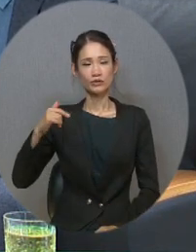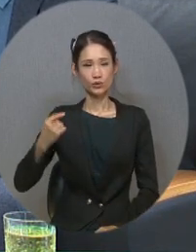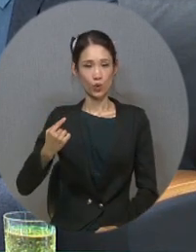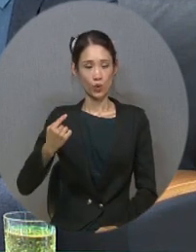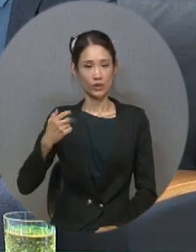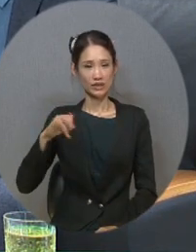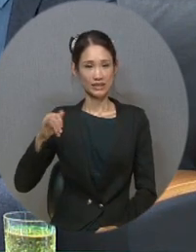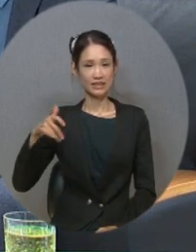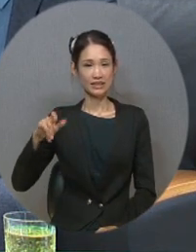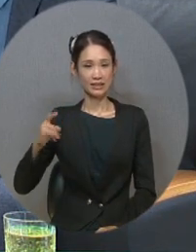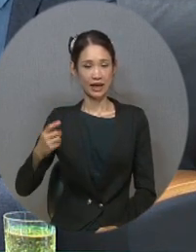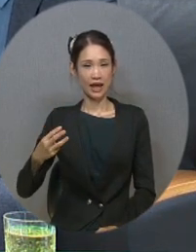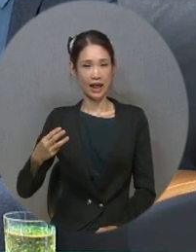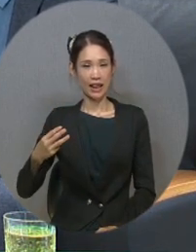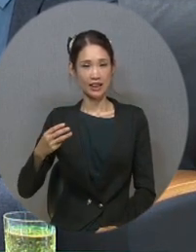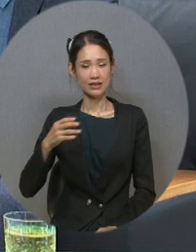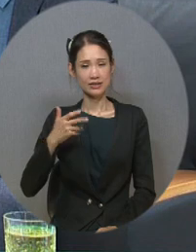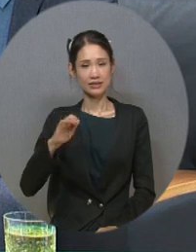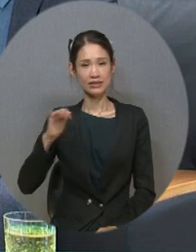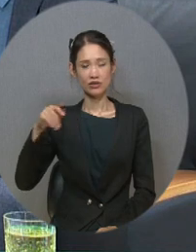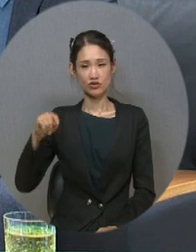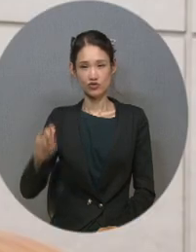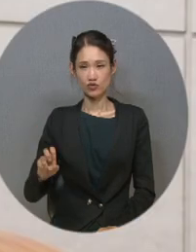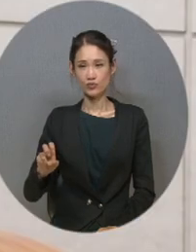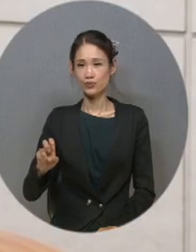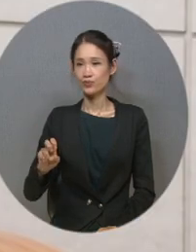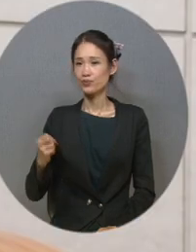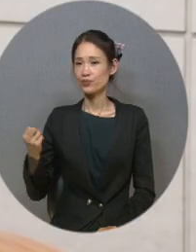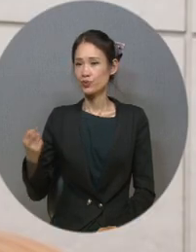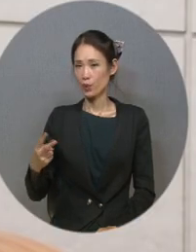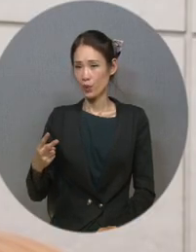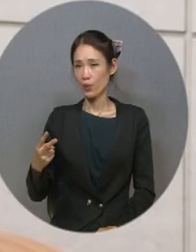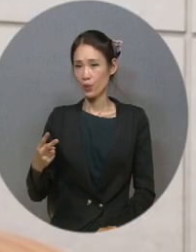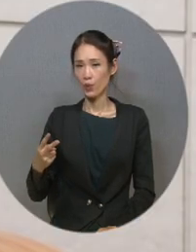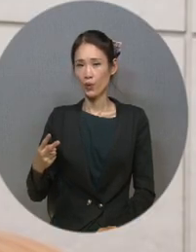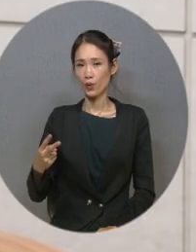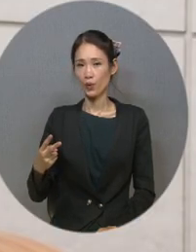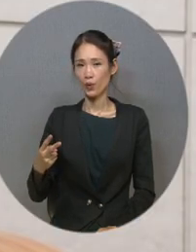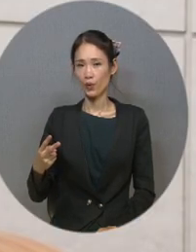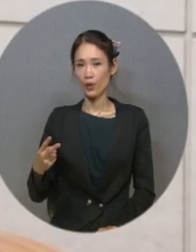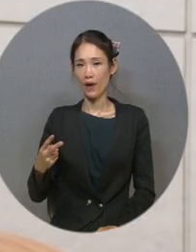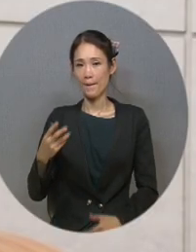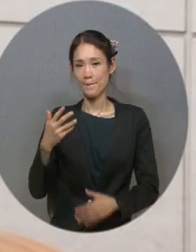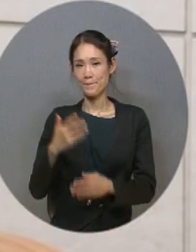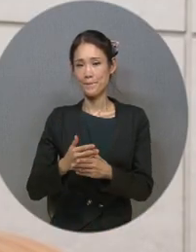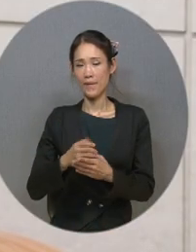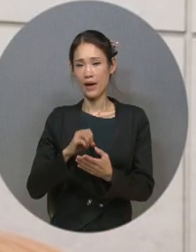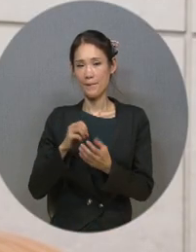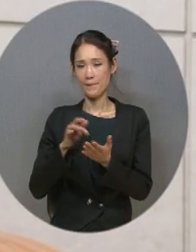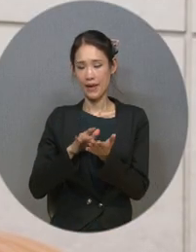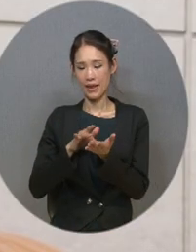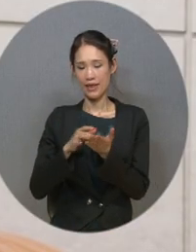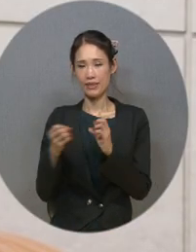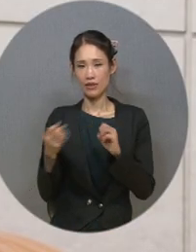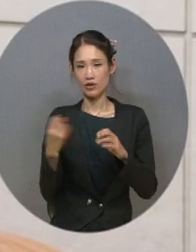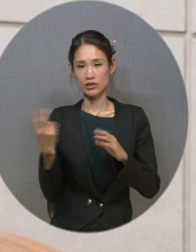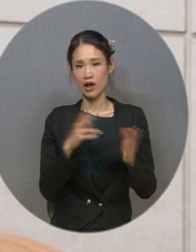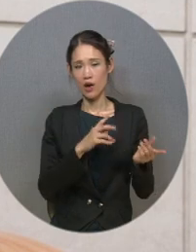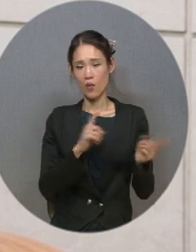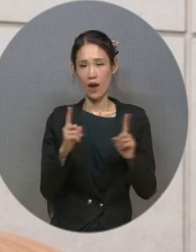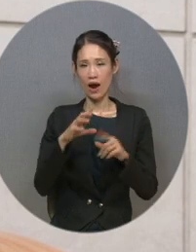리튬 공장 그리고 이제 폐 배터리 재활용 사업이 대단히 앞으로 중요하게